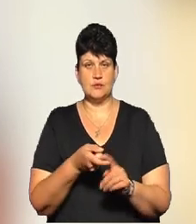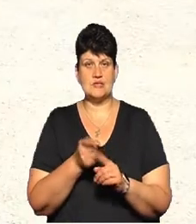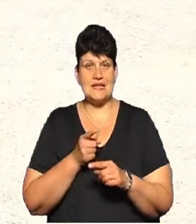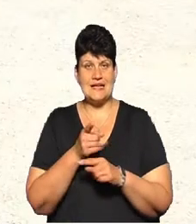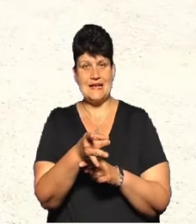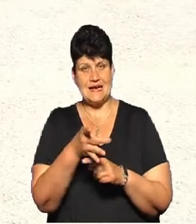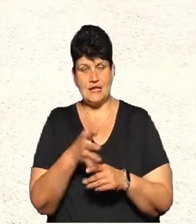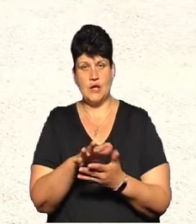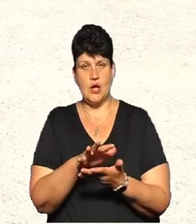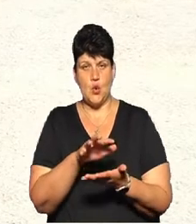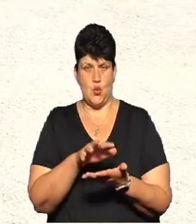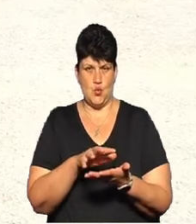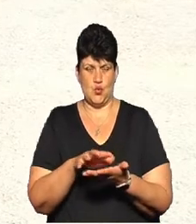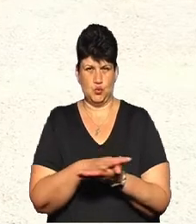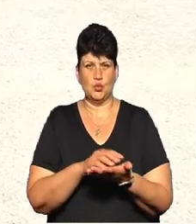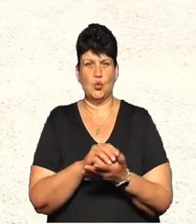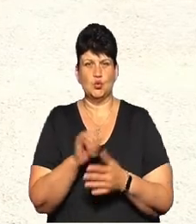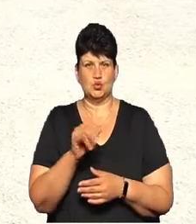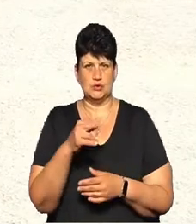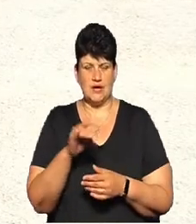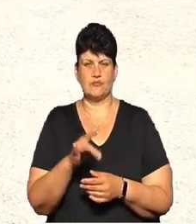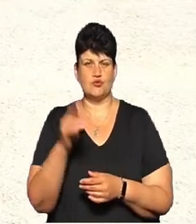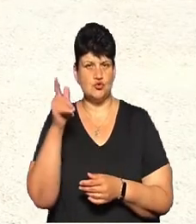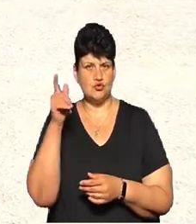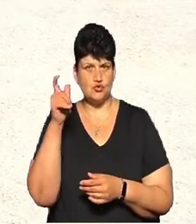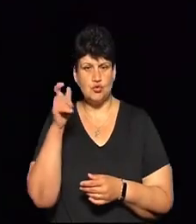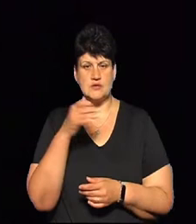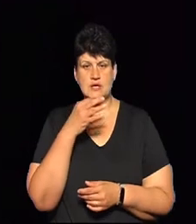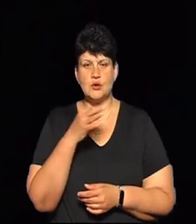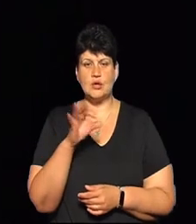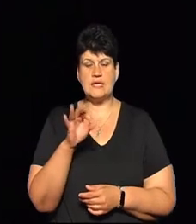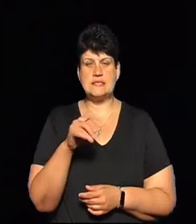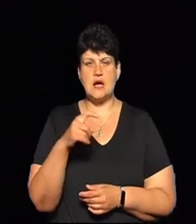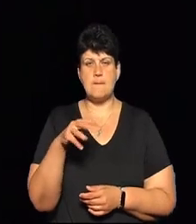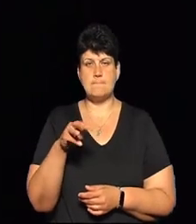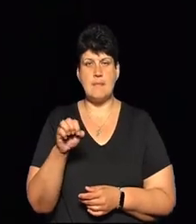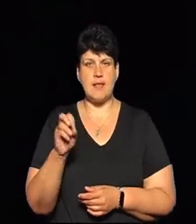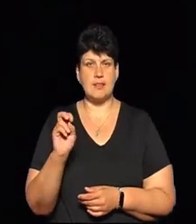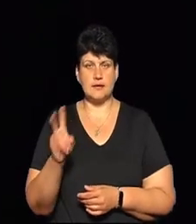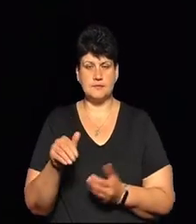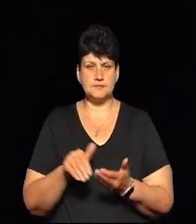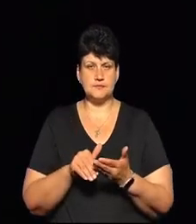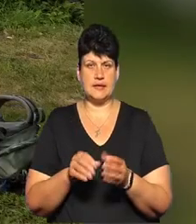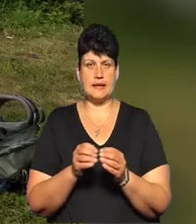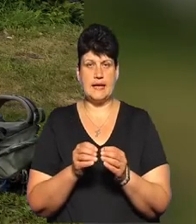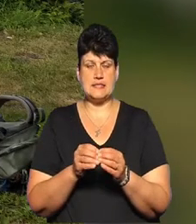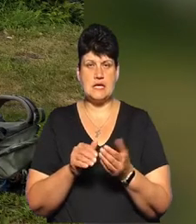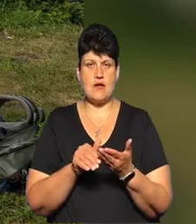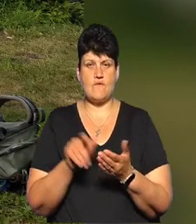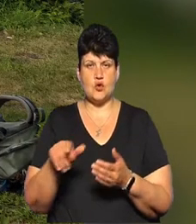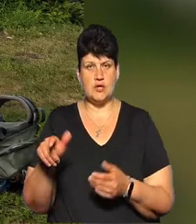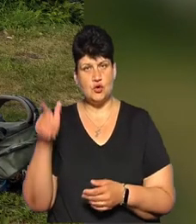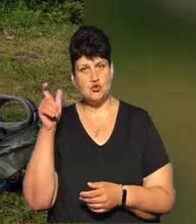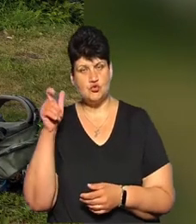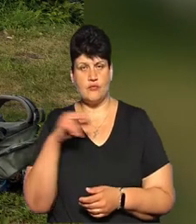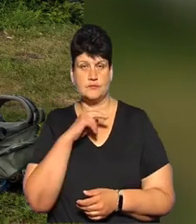Про це розповіла координаторка організації Олеся Хмелик. За її словами, долучились 10 волонтерів із Чорткова і Буковини.